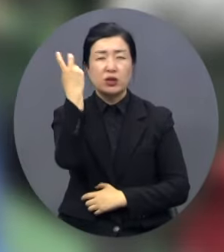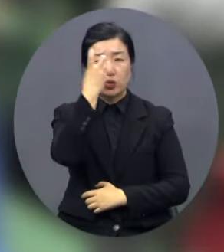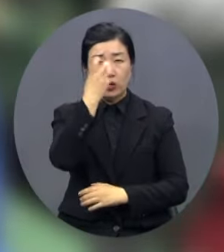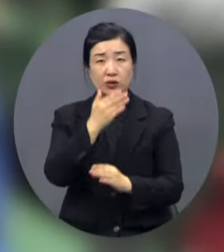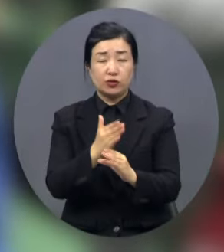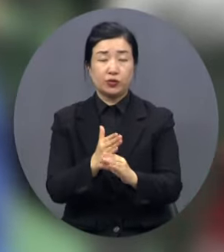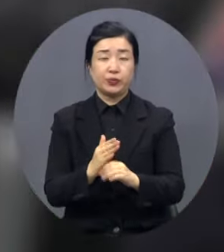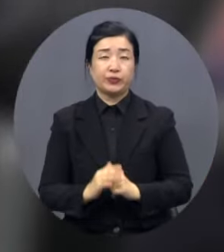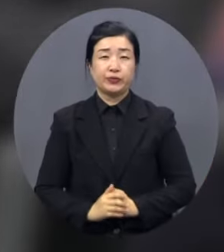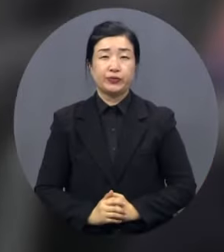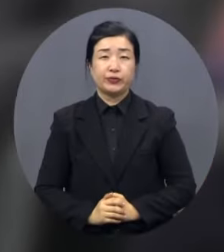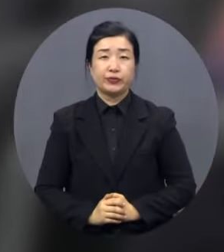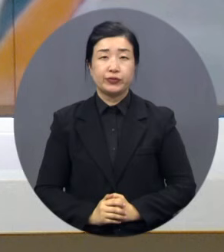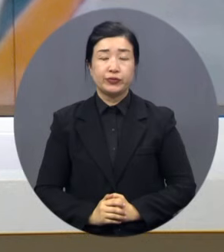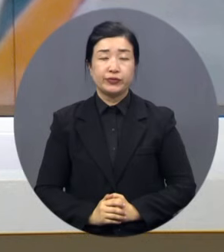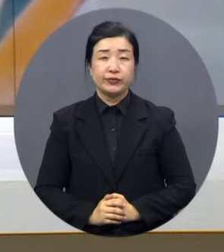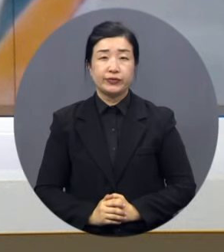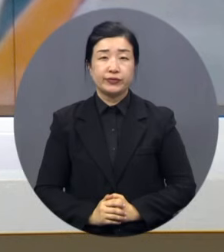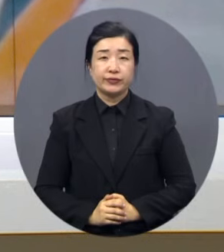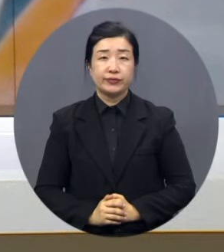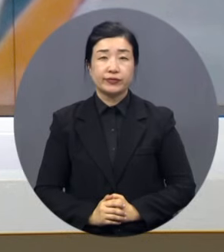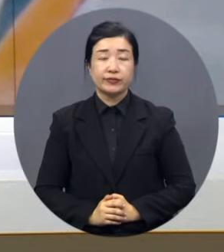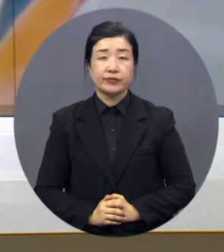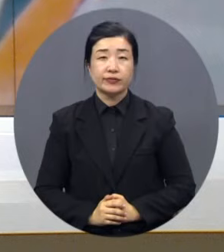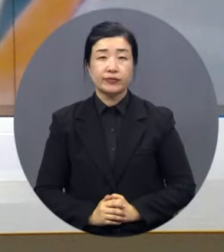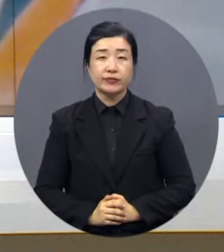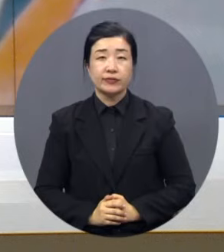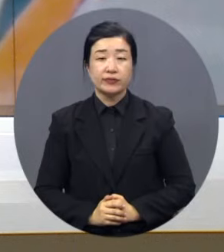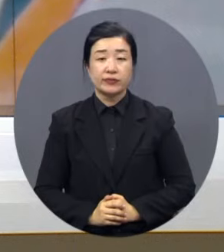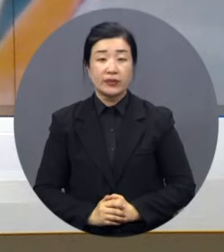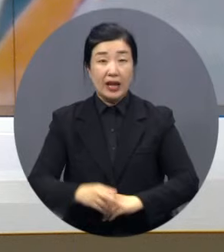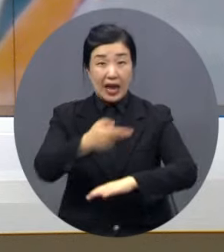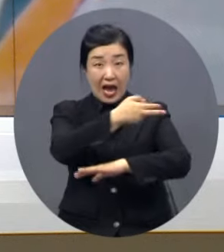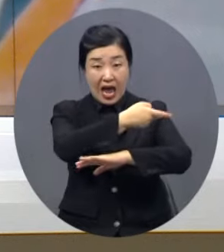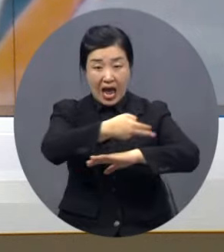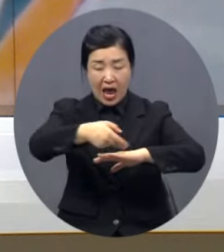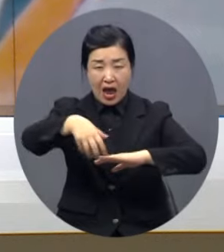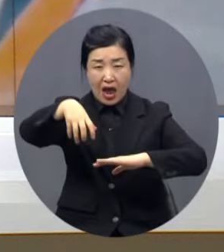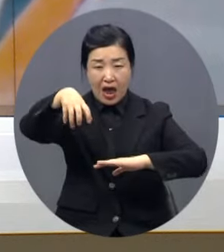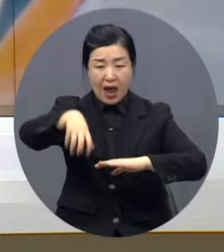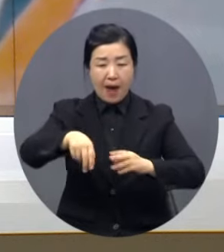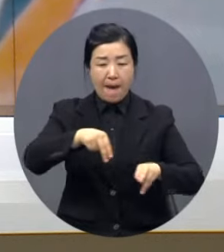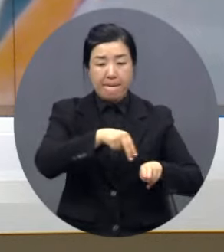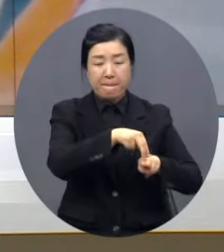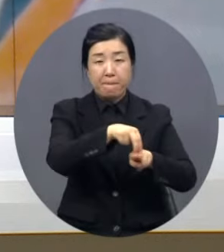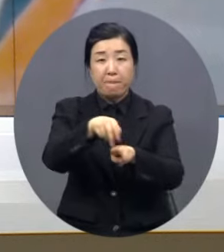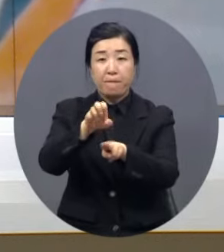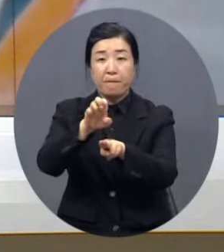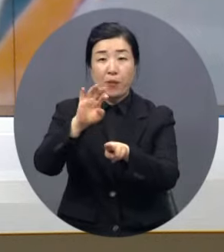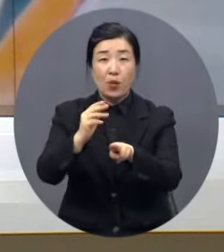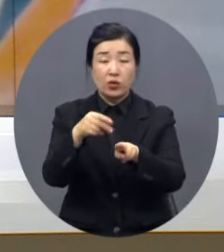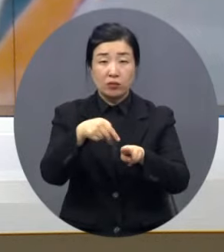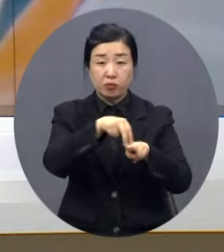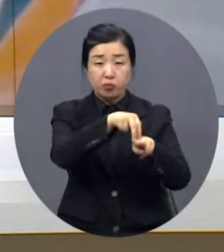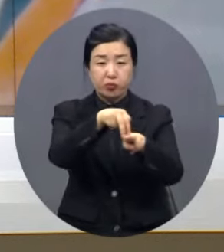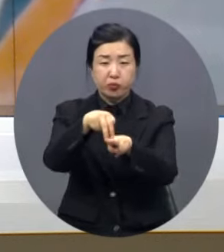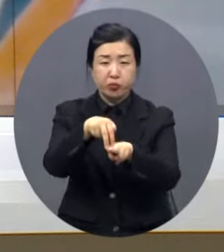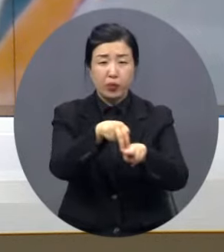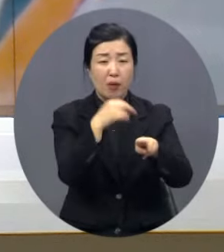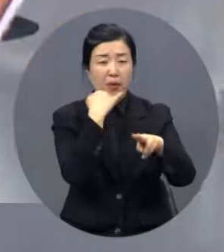벌리고 있습니다 해수욕장에서 패들 보드를 닫아 표류된 남녀 두 명이